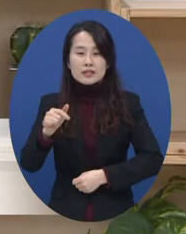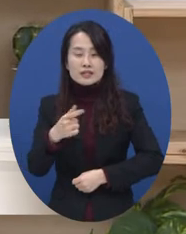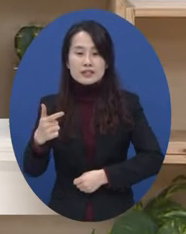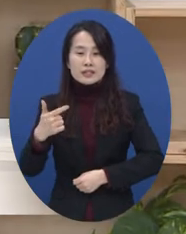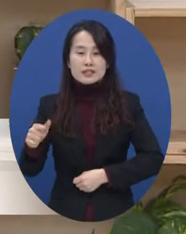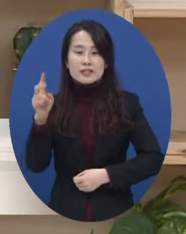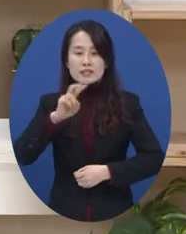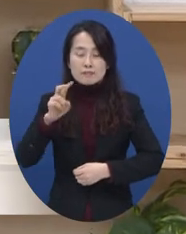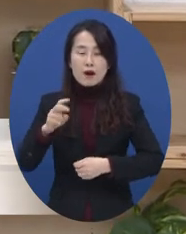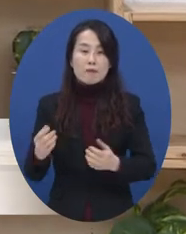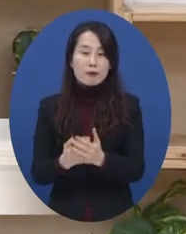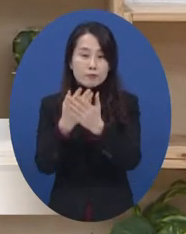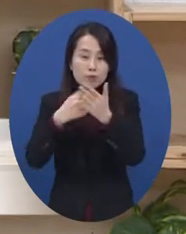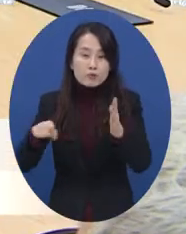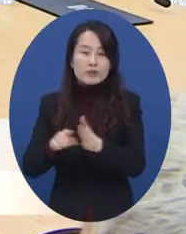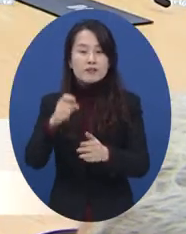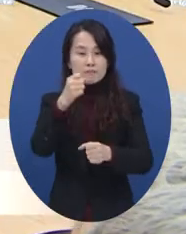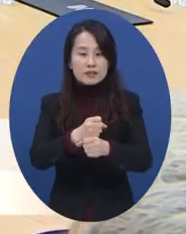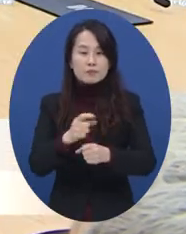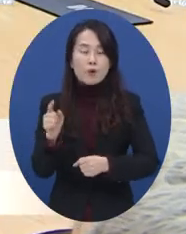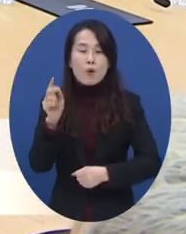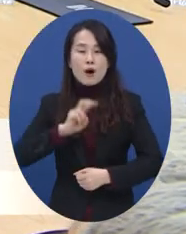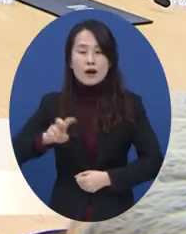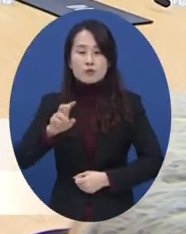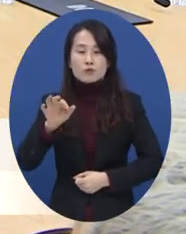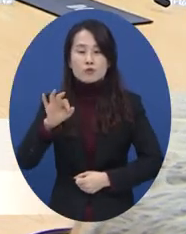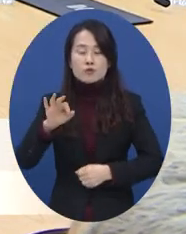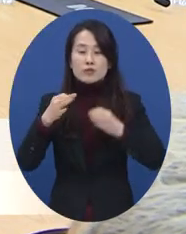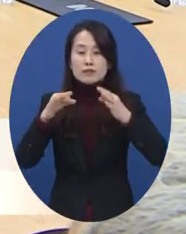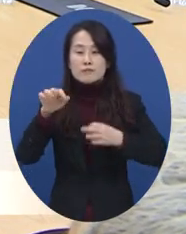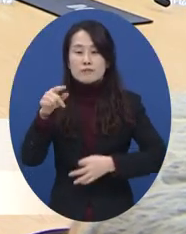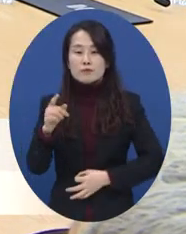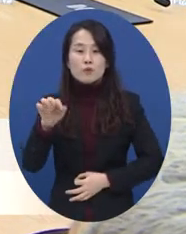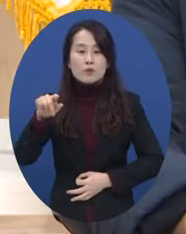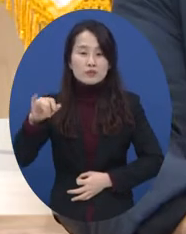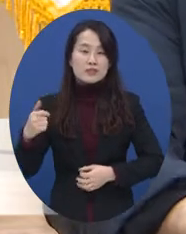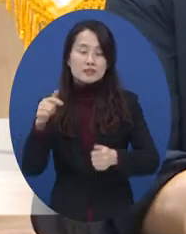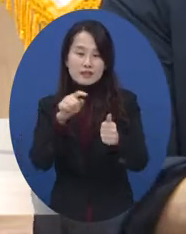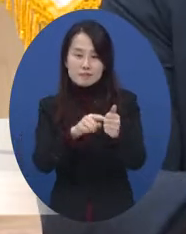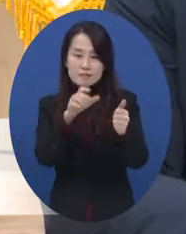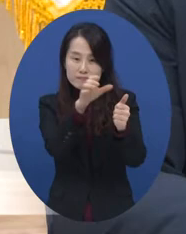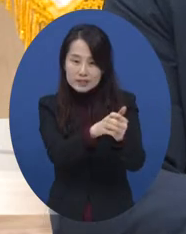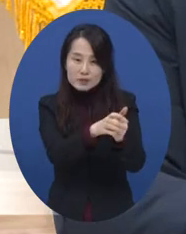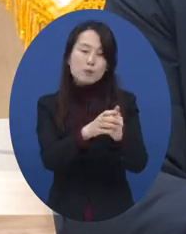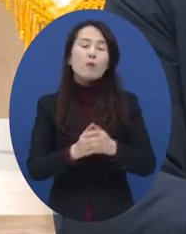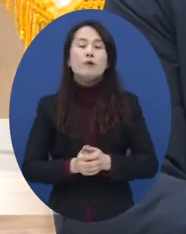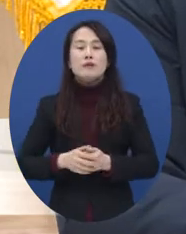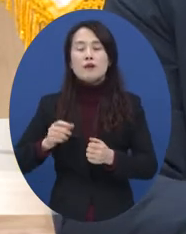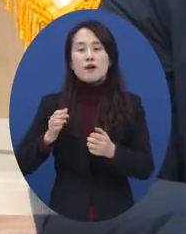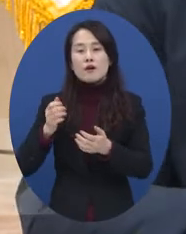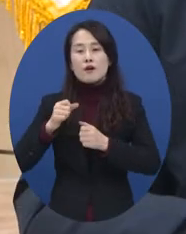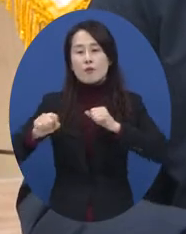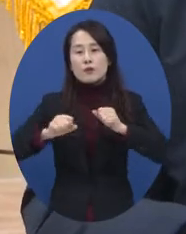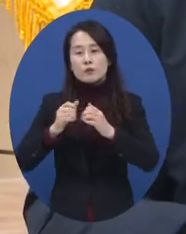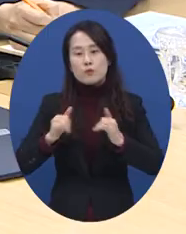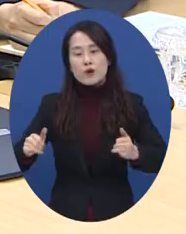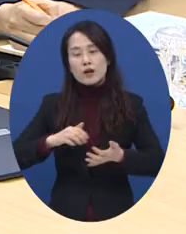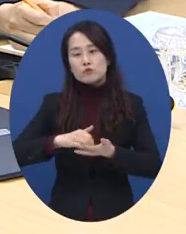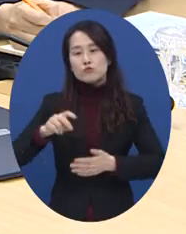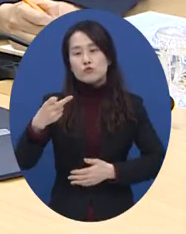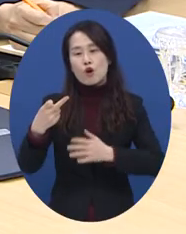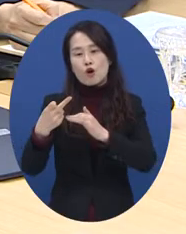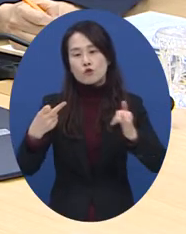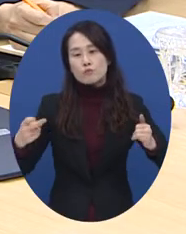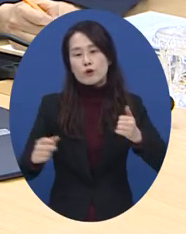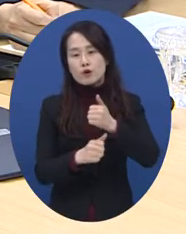활성화를 위해 꾸려진 조직위원회는 가수 김종진 씨가 위원장으로 위촉돼 듣고 인디 음악 활동과 를 비롯한 12명이